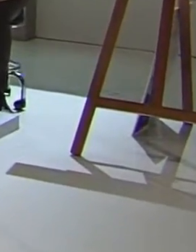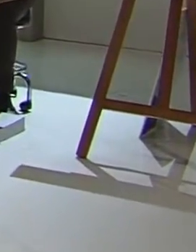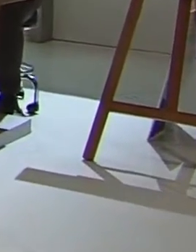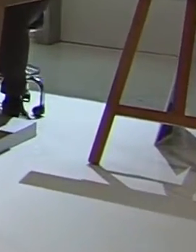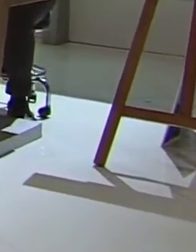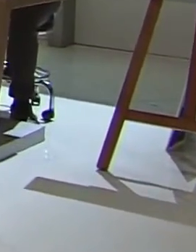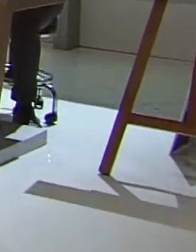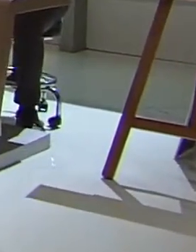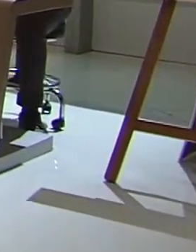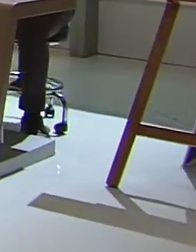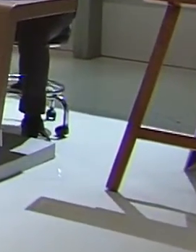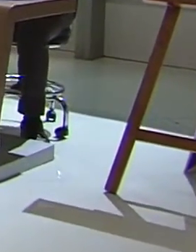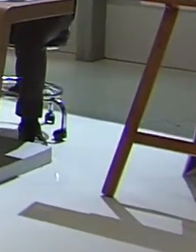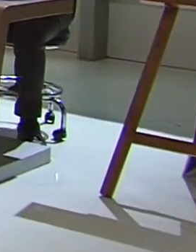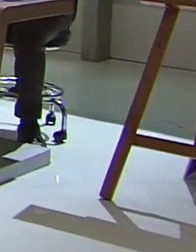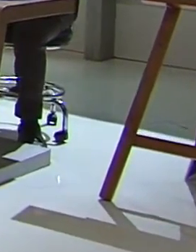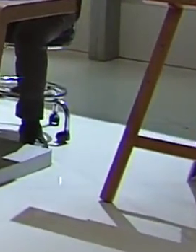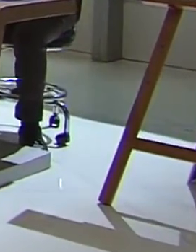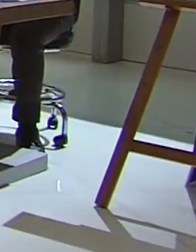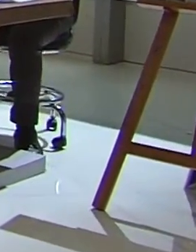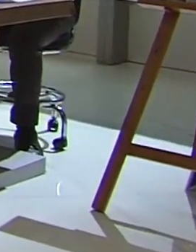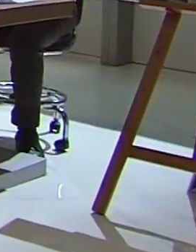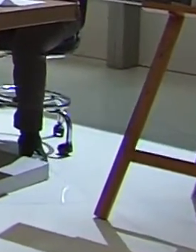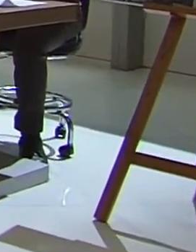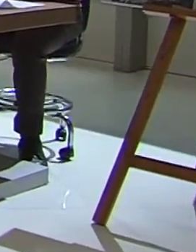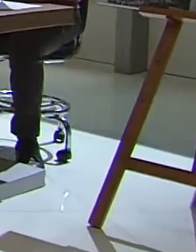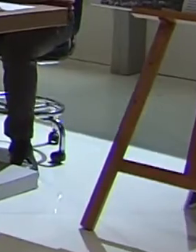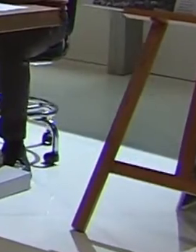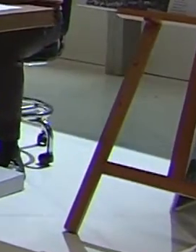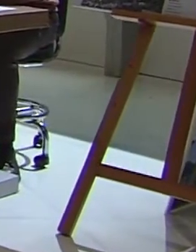으 으